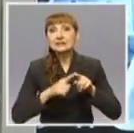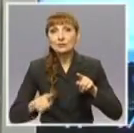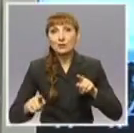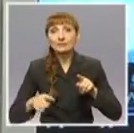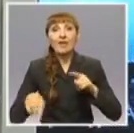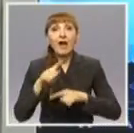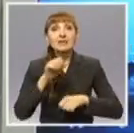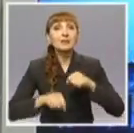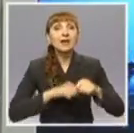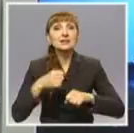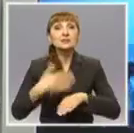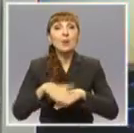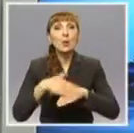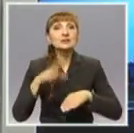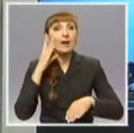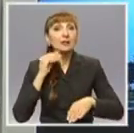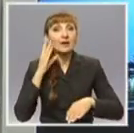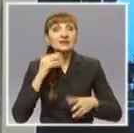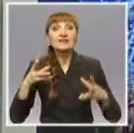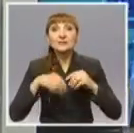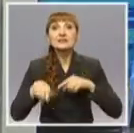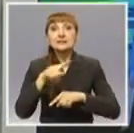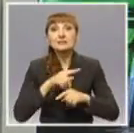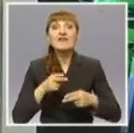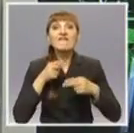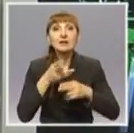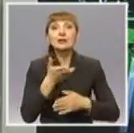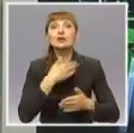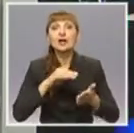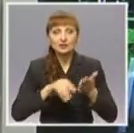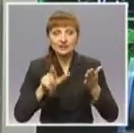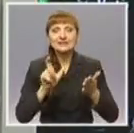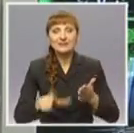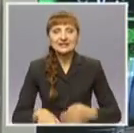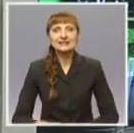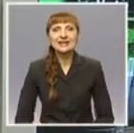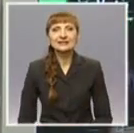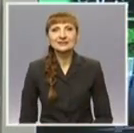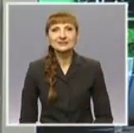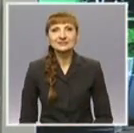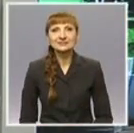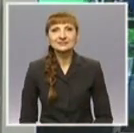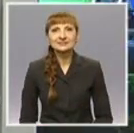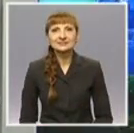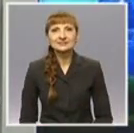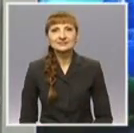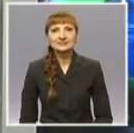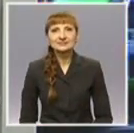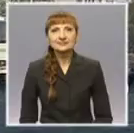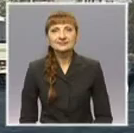закрыть сезон. Они прокатились по улицам Алматы. Вместе с ними выехал и наш корреспондент Бакыджан Нурпейсов.